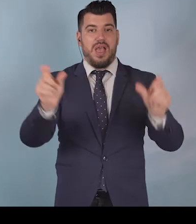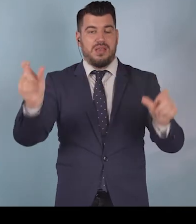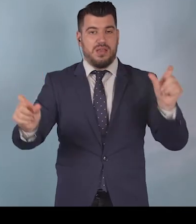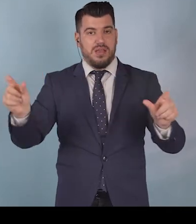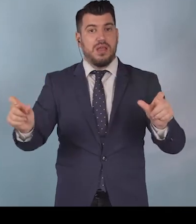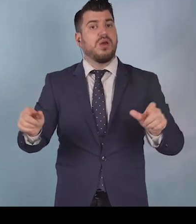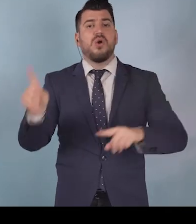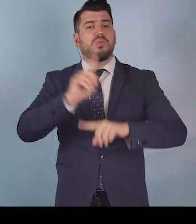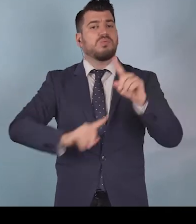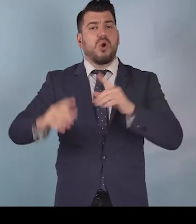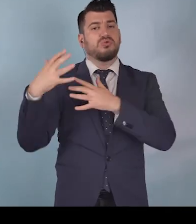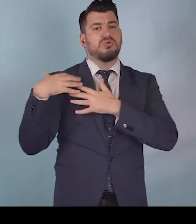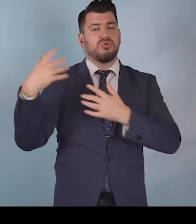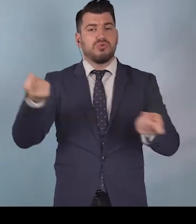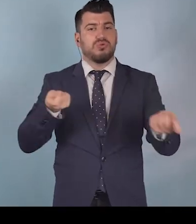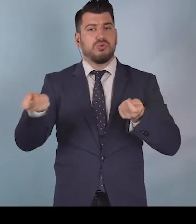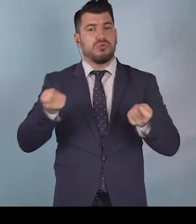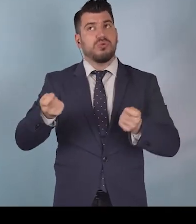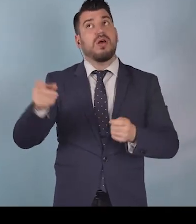του Συμβουλίου της Ευρώπης, το